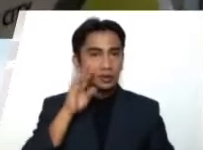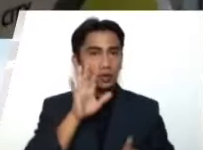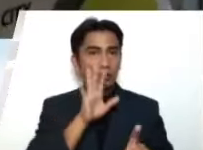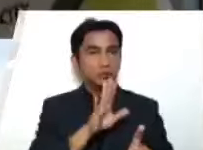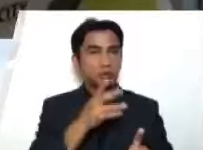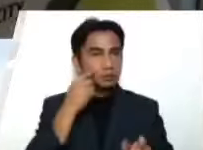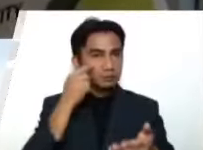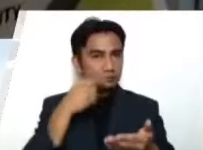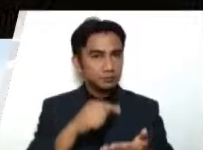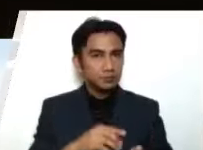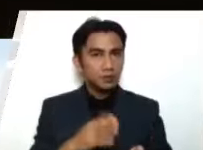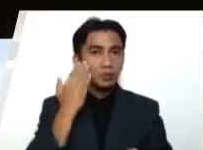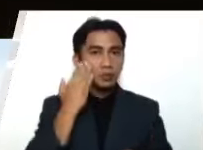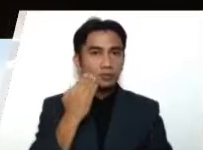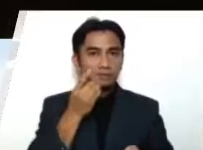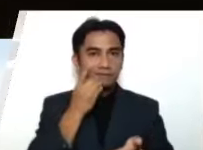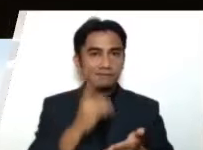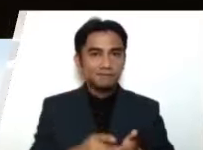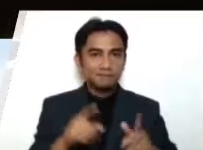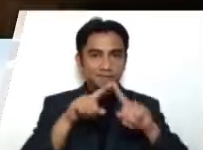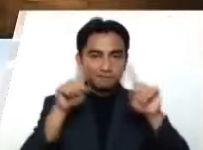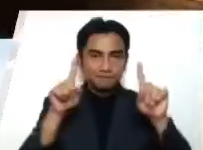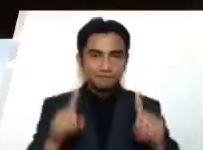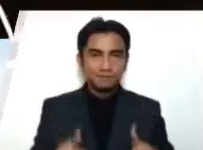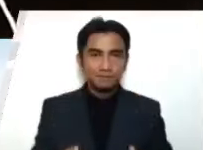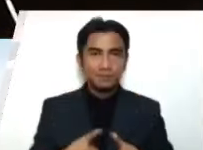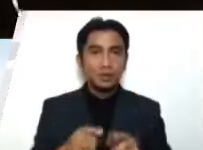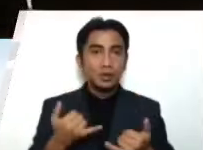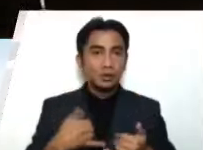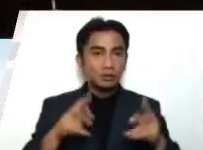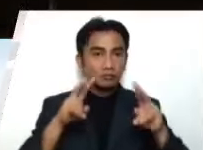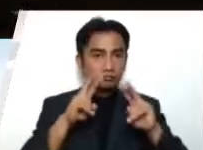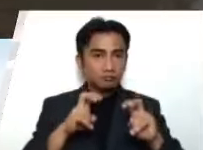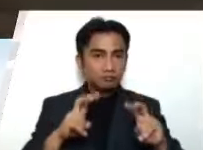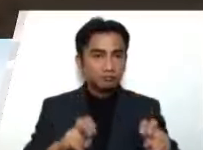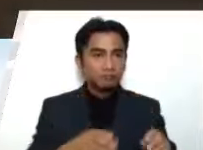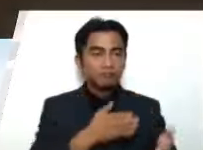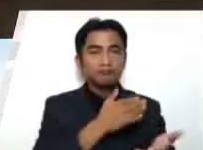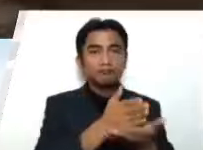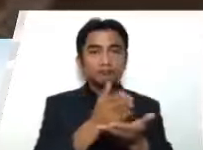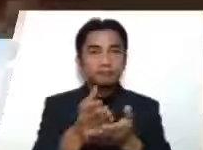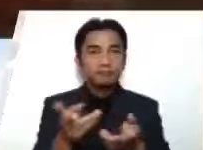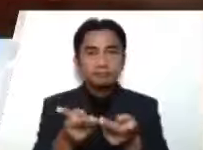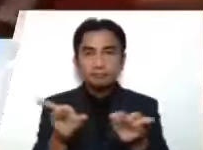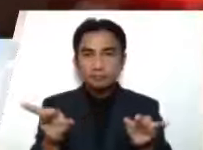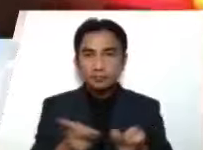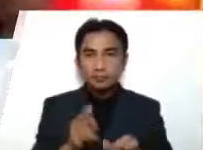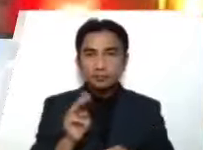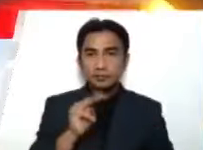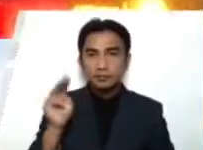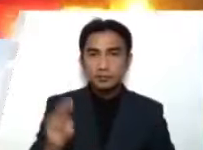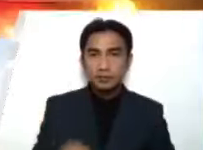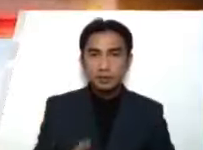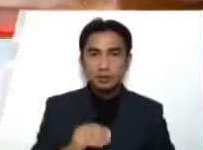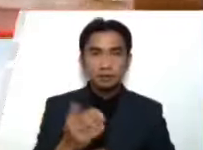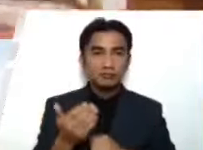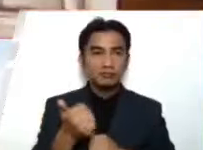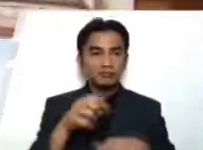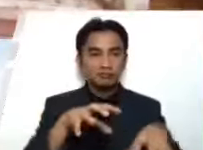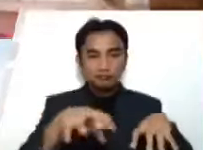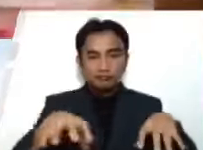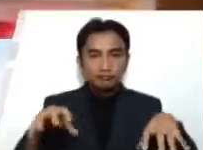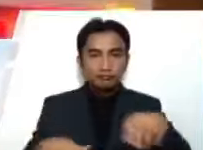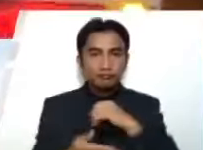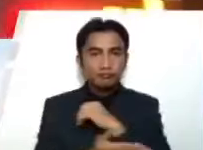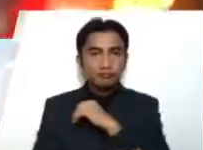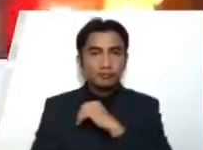ang Department of Agriculture na inspection site sa iba't ibang lugar sa Metro Manila at Karatig Probinsya para mapigilan ang lalo pang